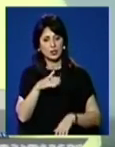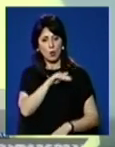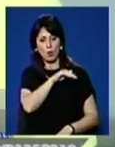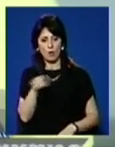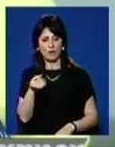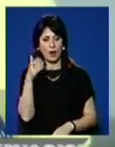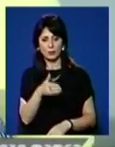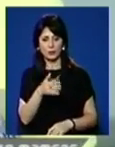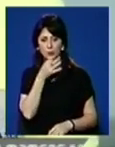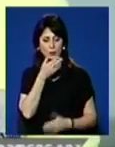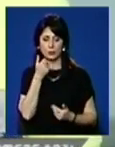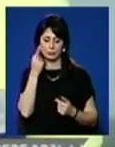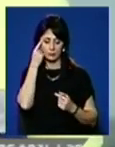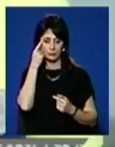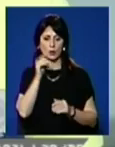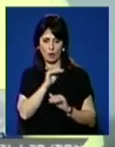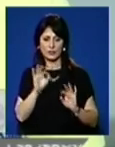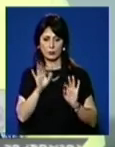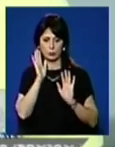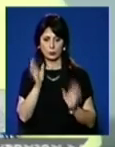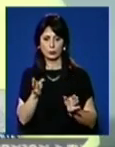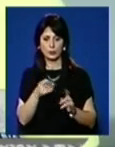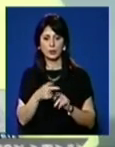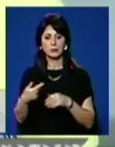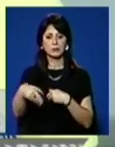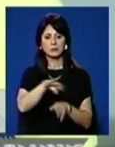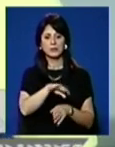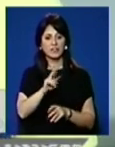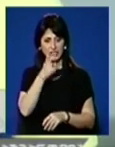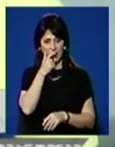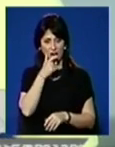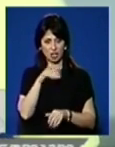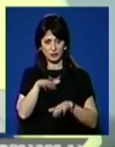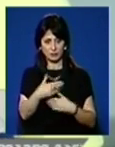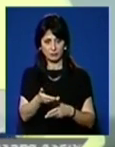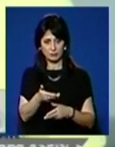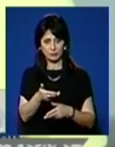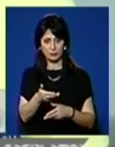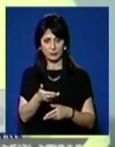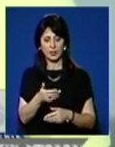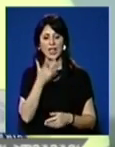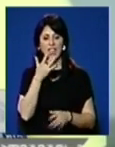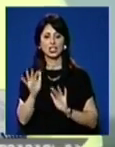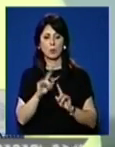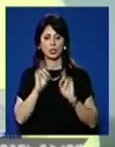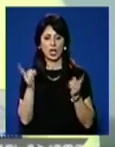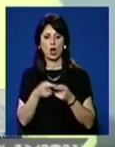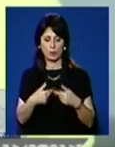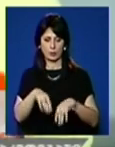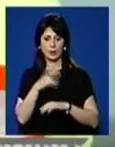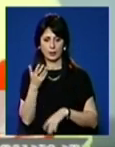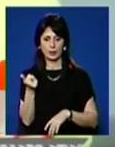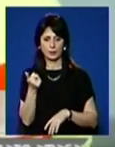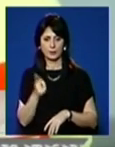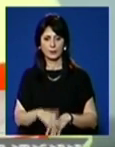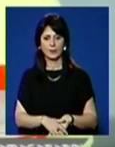მე ალბათ უახლოეს დღეებში გამოვაცხადებ ოფიციალურად. ეს შემოთავაზება მიიღო სააკაშვილისგან არის? ნაციონალური მოძრაობისგან იყო შემოთავაზება.